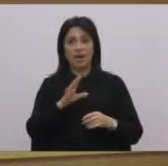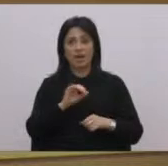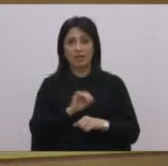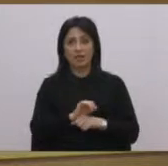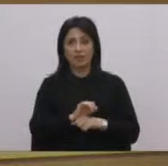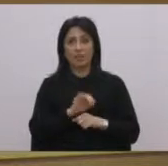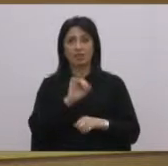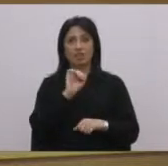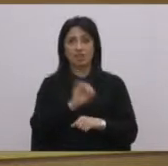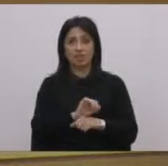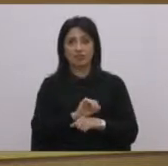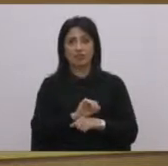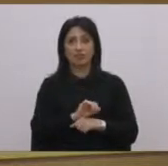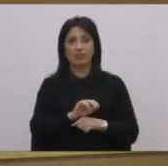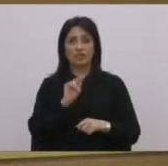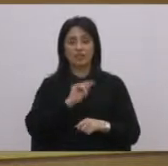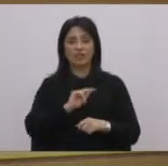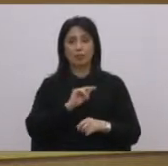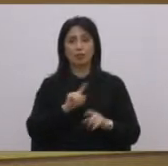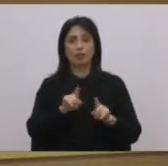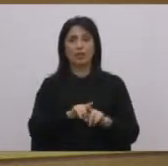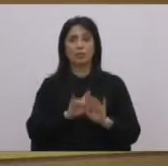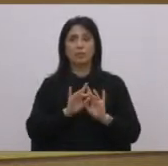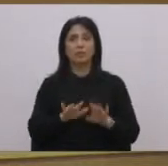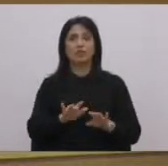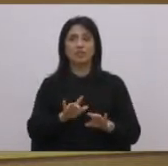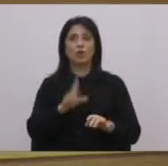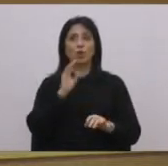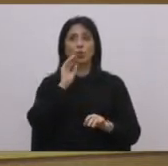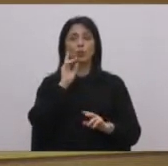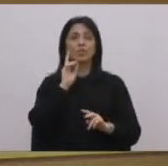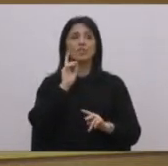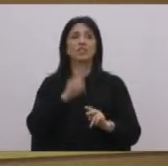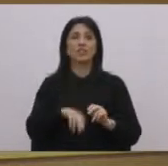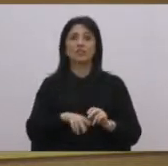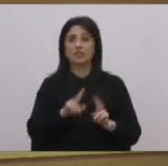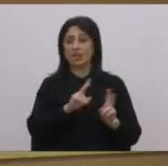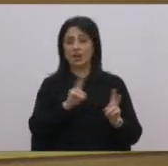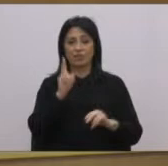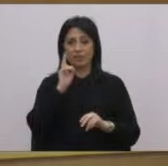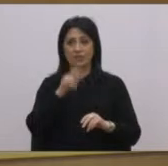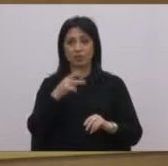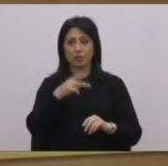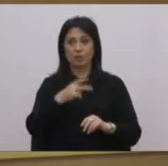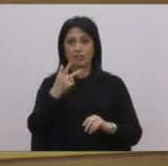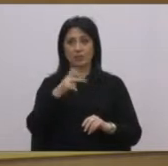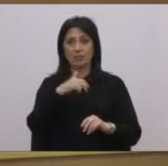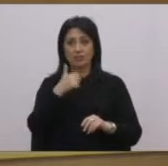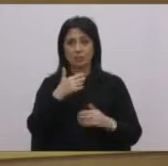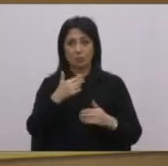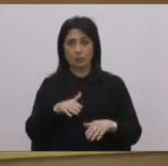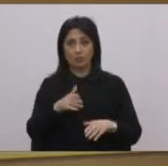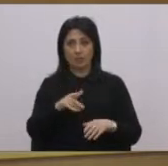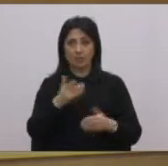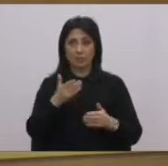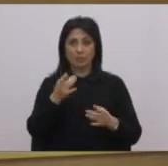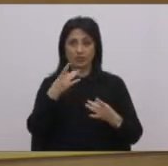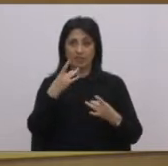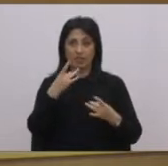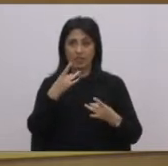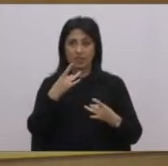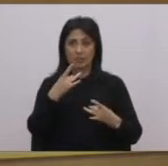გაჩერდა, შეჩერდა და სამუშაოები ისე მიმდინარეობს, რომ როდის დასრულდება არ ვიცით. 2023 წელი არის უკვე და იქნებ